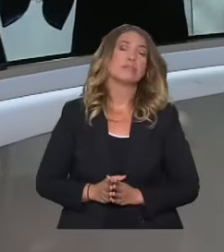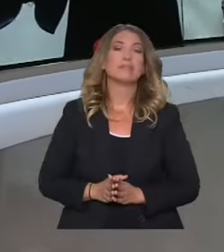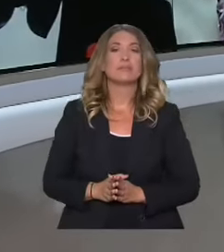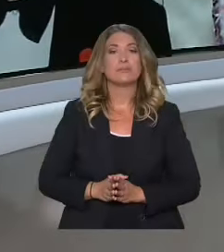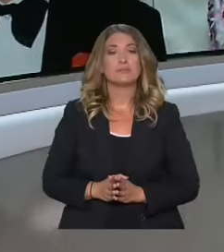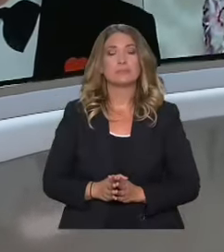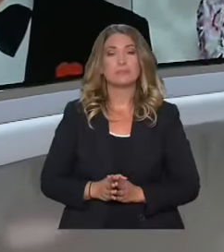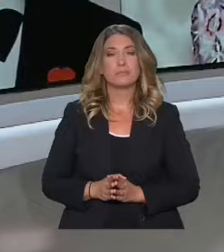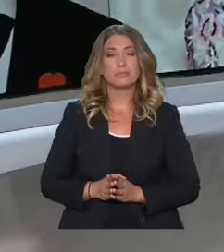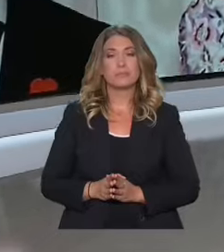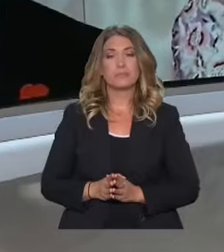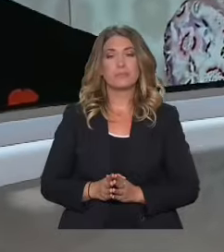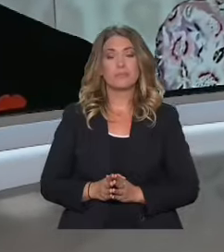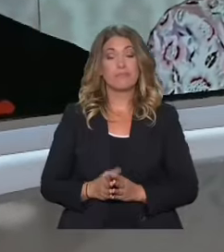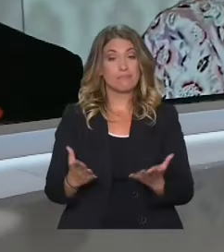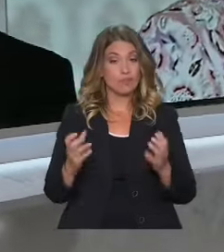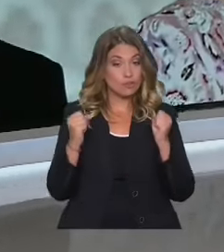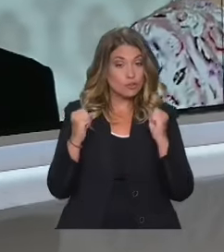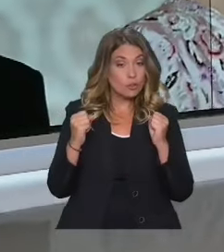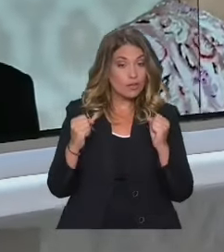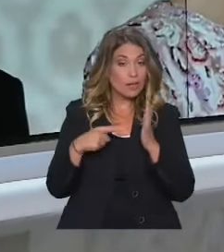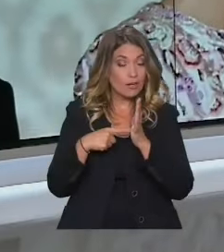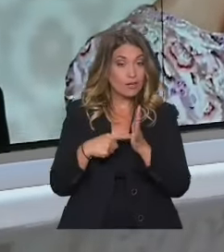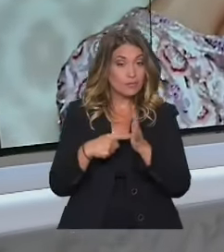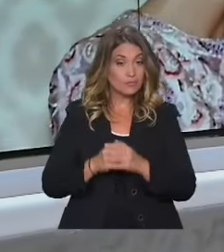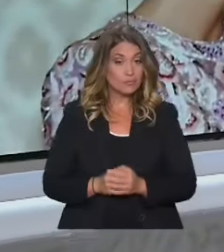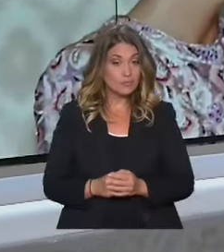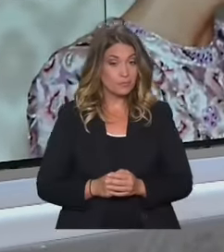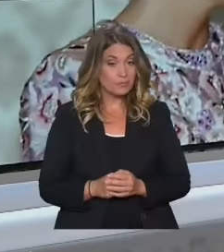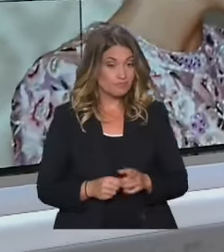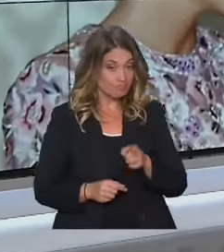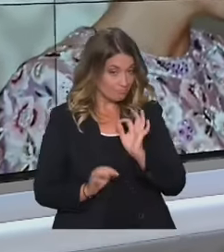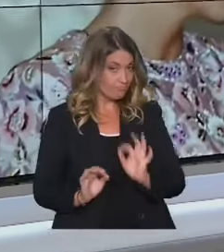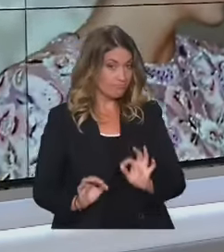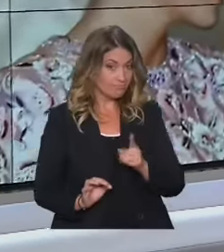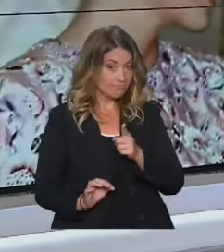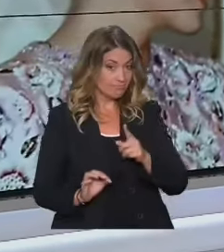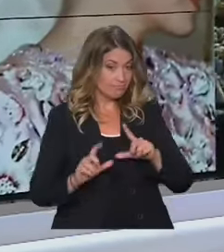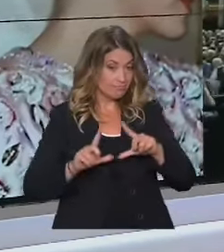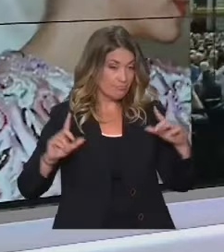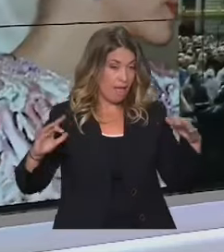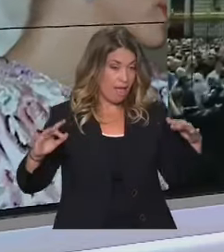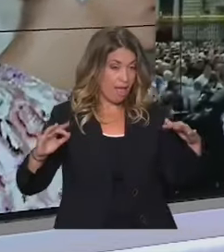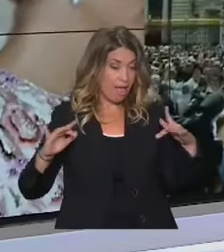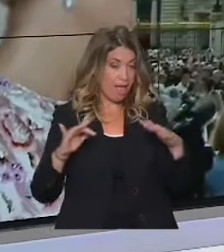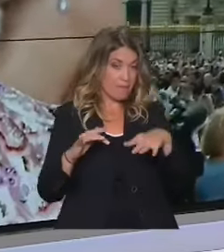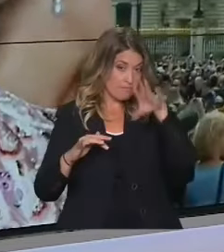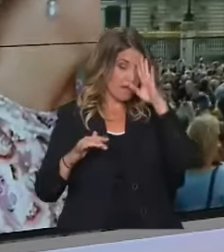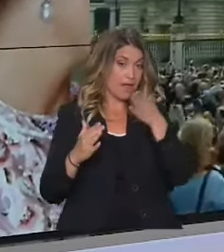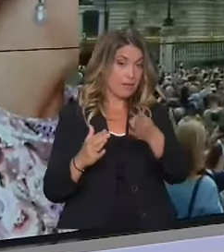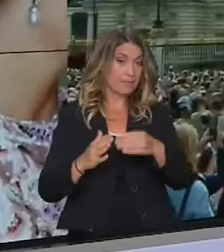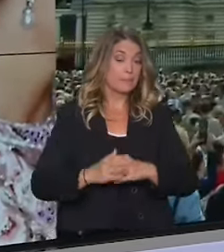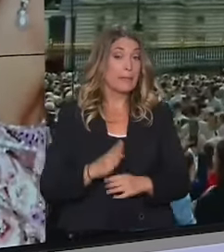Σε ζωντανή σύνδεση βλέπετε, θα σας το δείξουμε και όλο κανονικά, το τελευταίο πλάνο που μεταδίδεται αυτή την ώρα από το